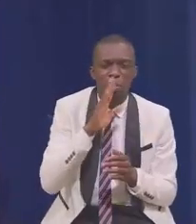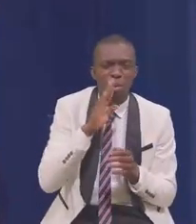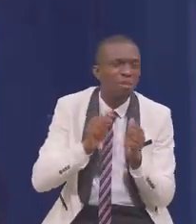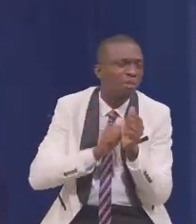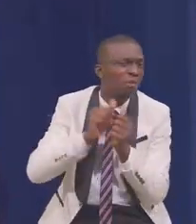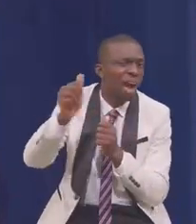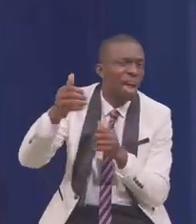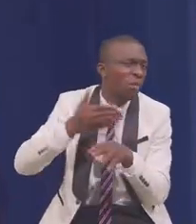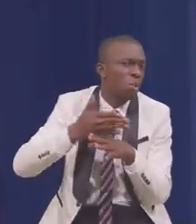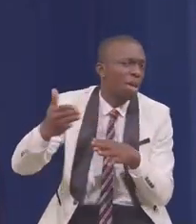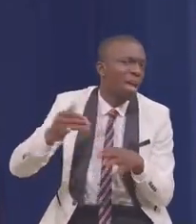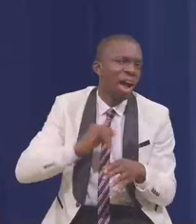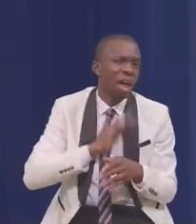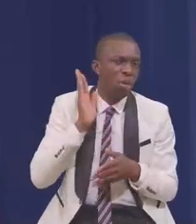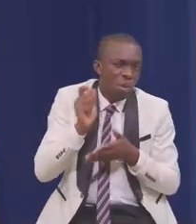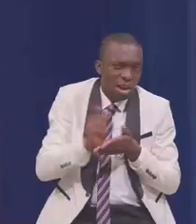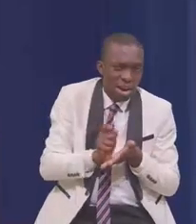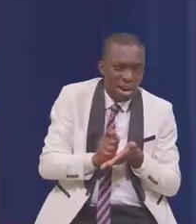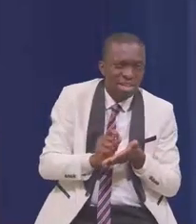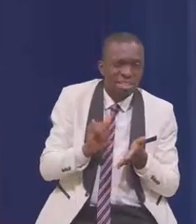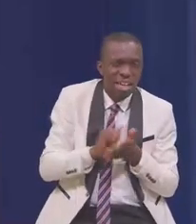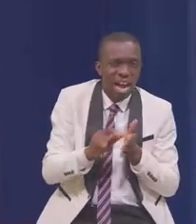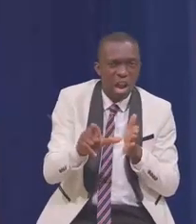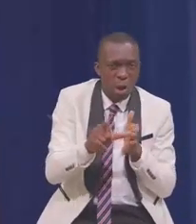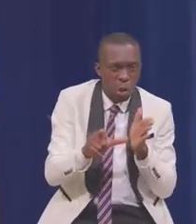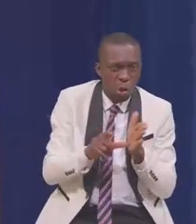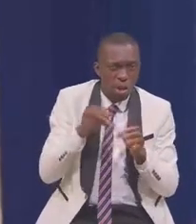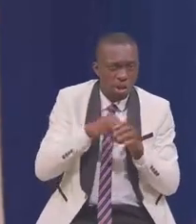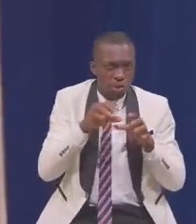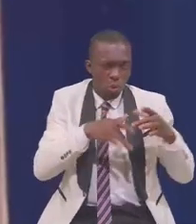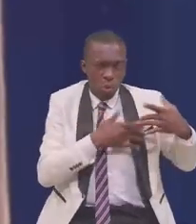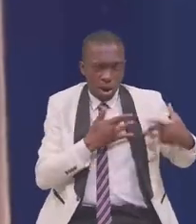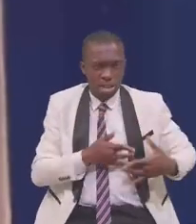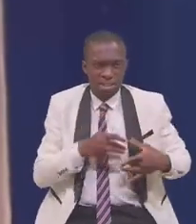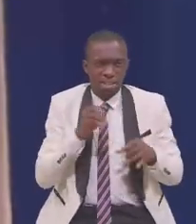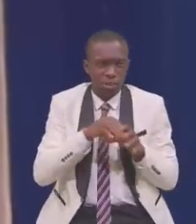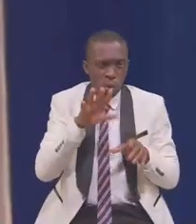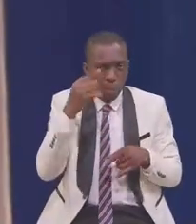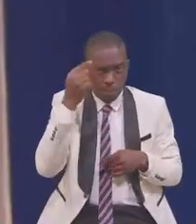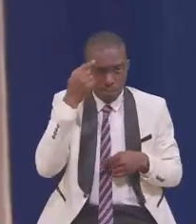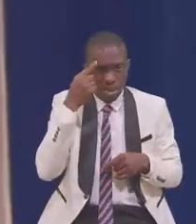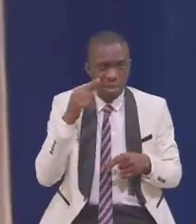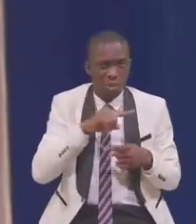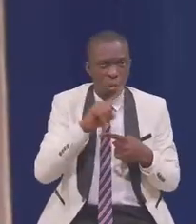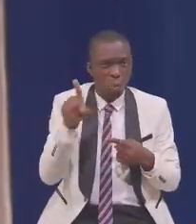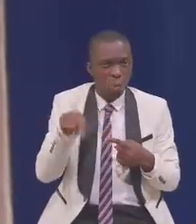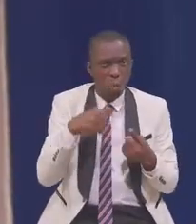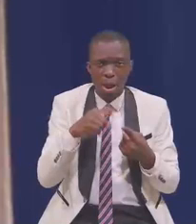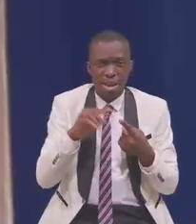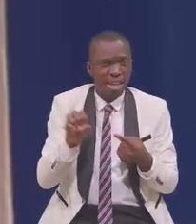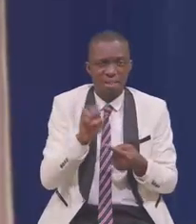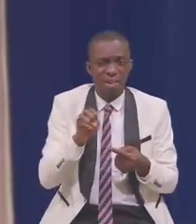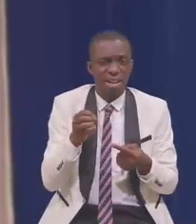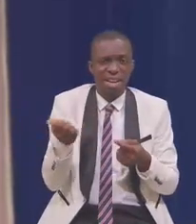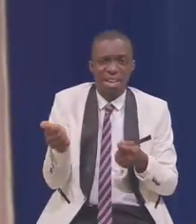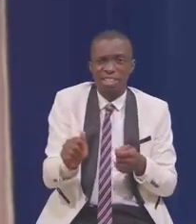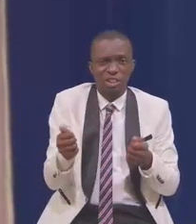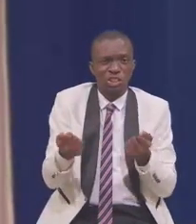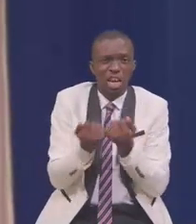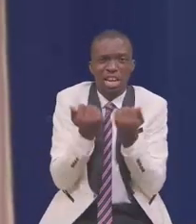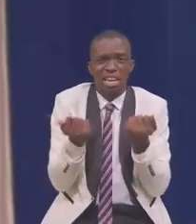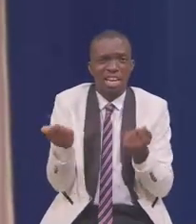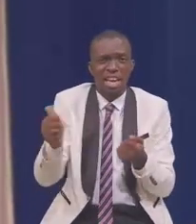cœur, dans votre esprit, afin que quand un défi se présente, quand la tentation ou l'épreuve se présente, vous allez vous rappeler la parole